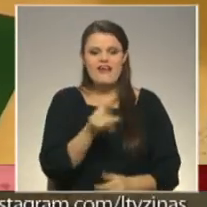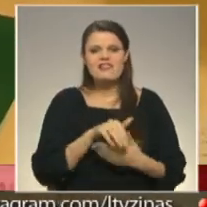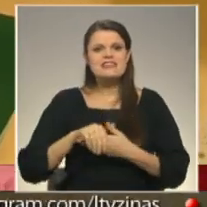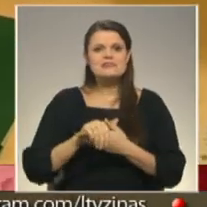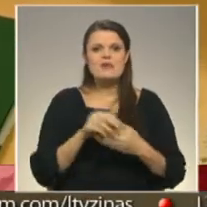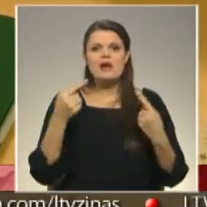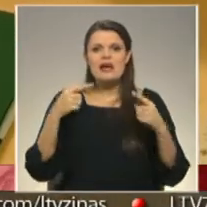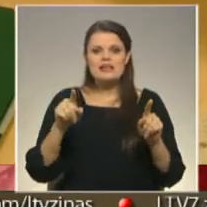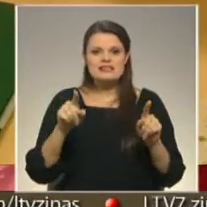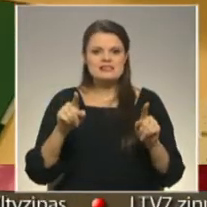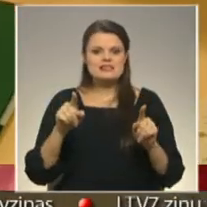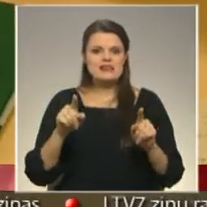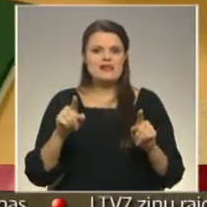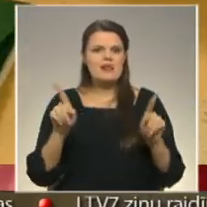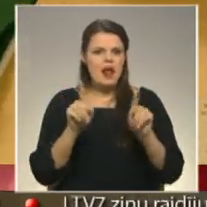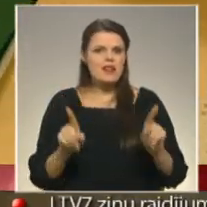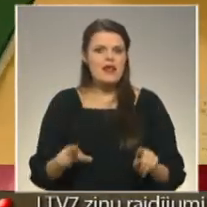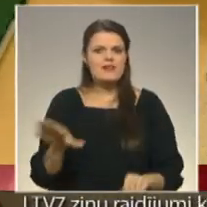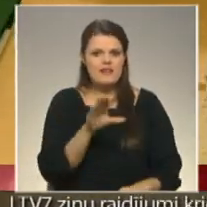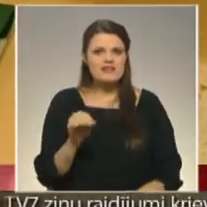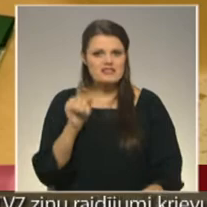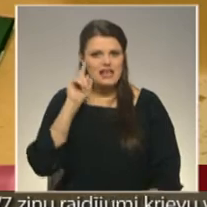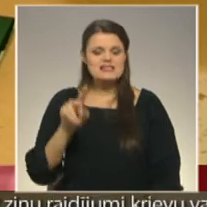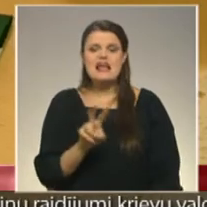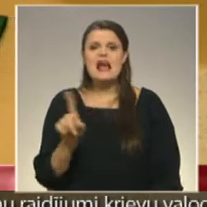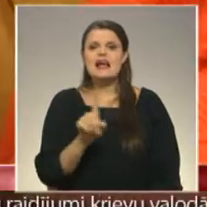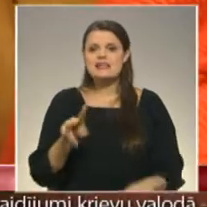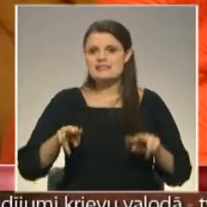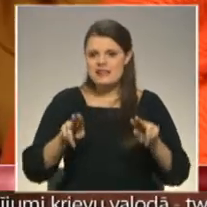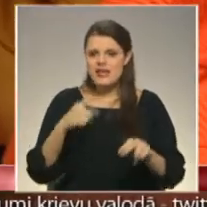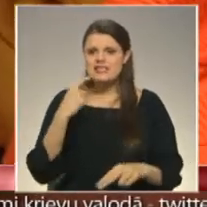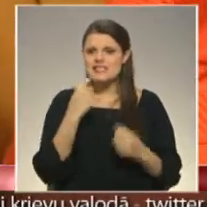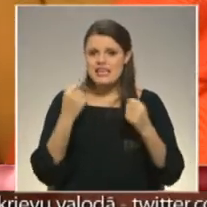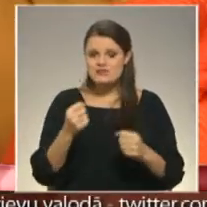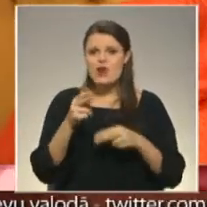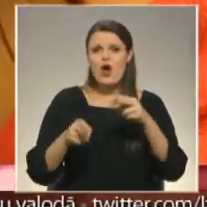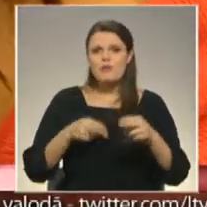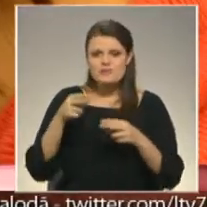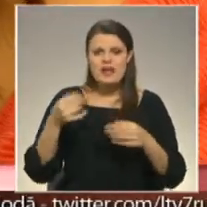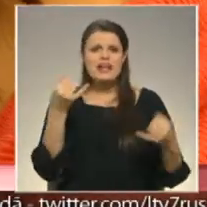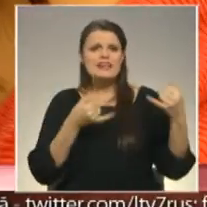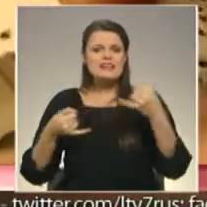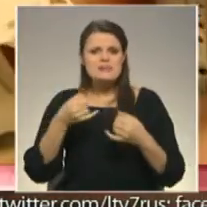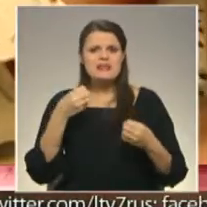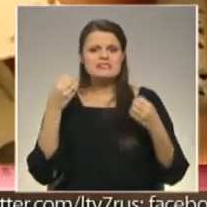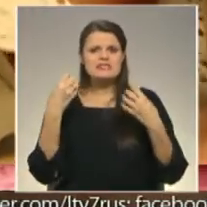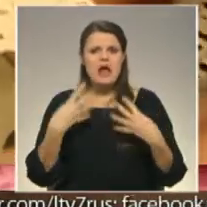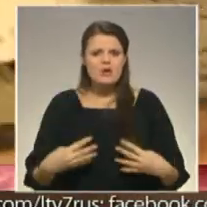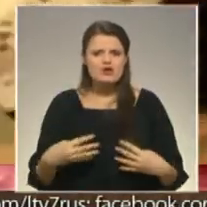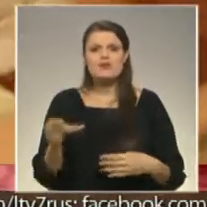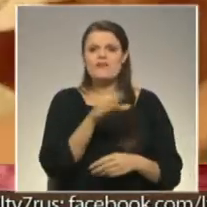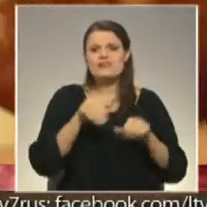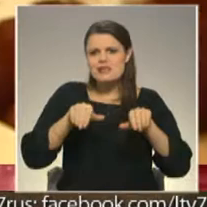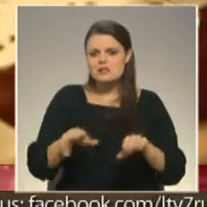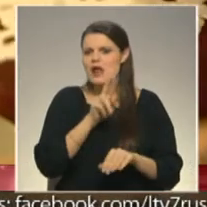kāds cits nospiedums. Visas dzirdējušas diagnozi vēzis, izturējušas operāciju, starošanu, ķīmijterapiju un visas